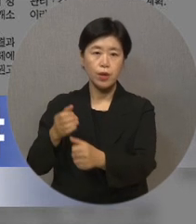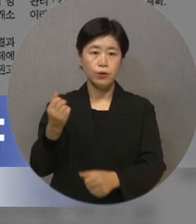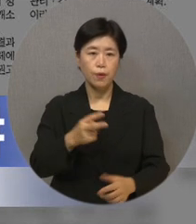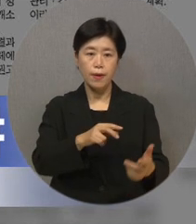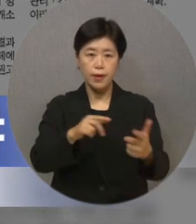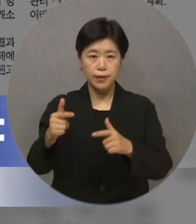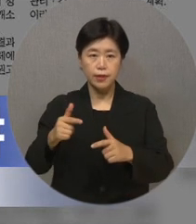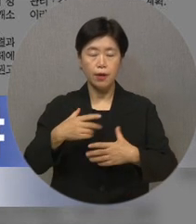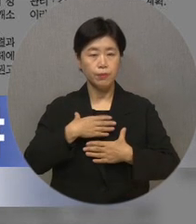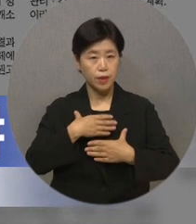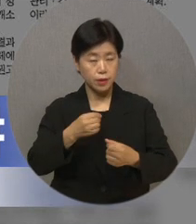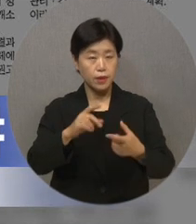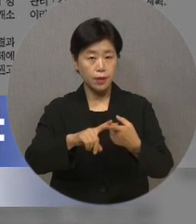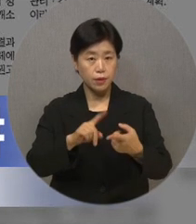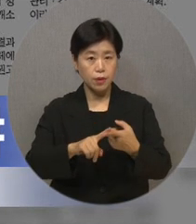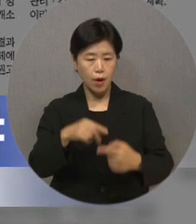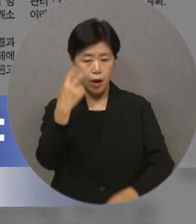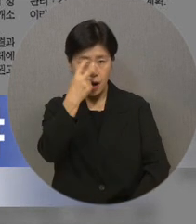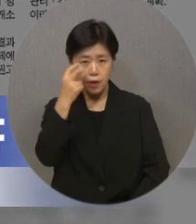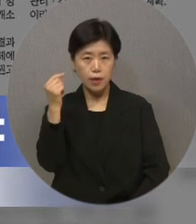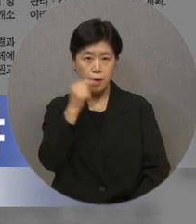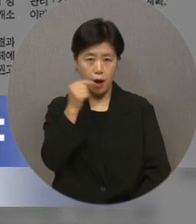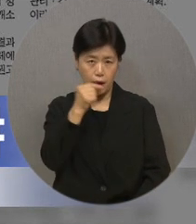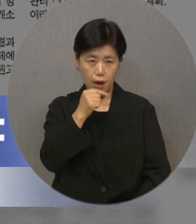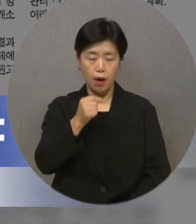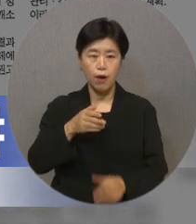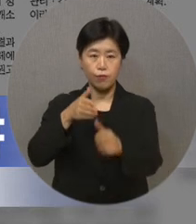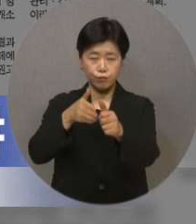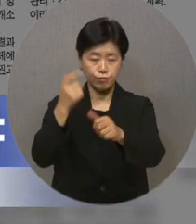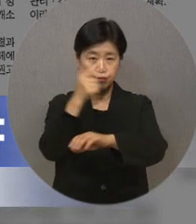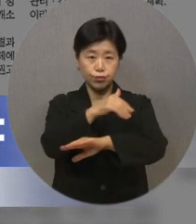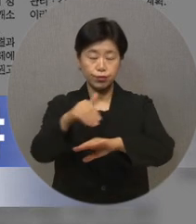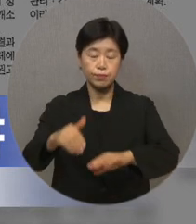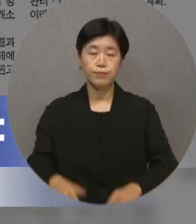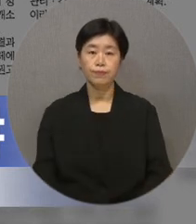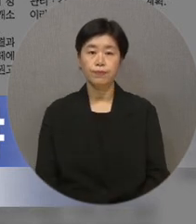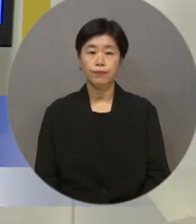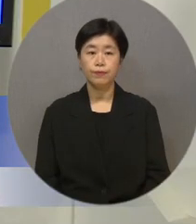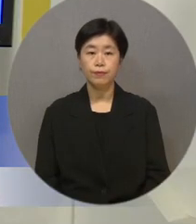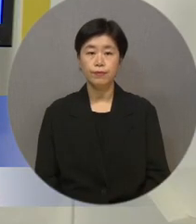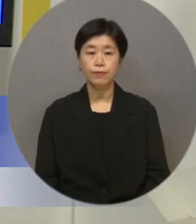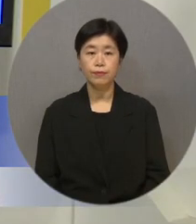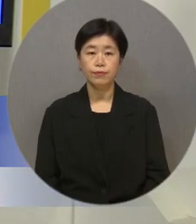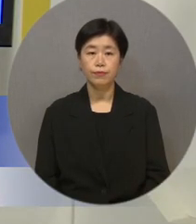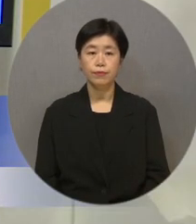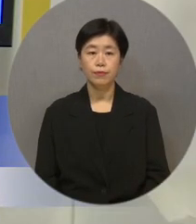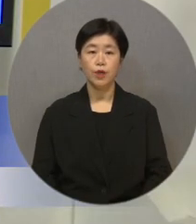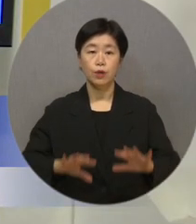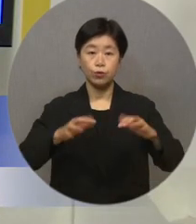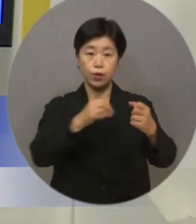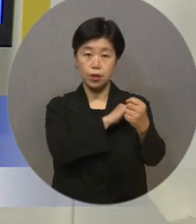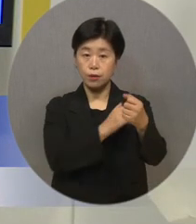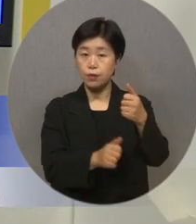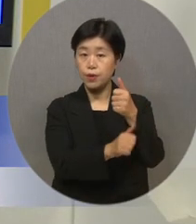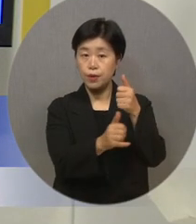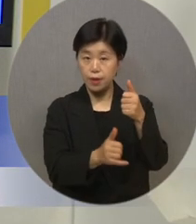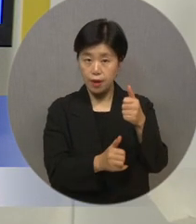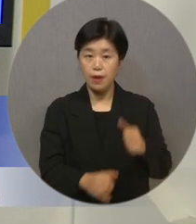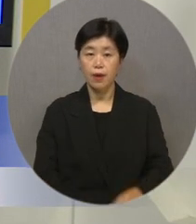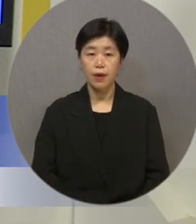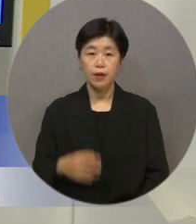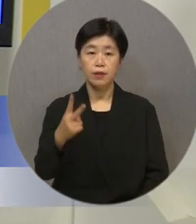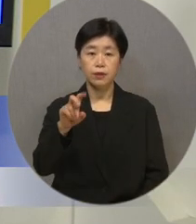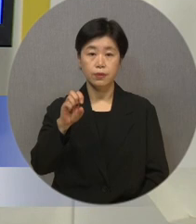장애인 편의 시설에 대한 관리 감독 강화를 요청할 계획입니다 국가 인권위원회